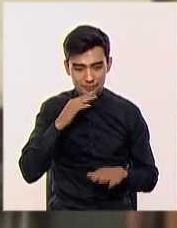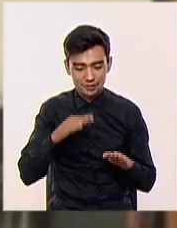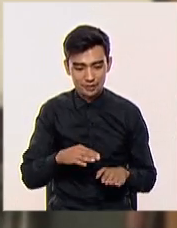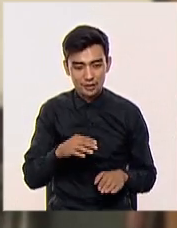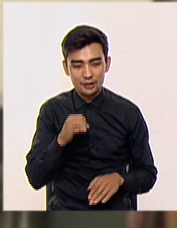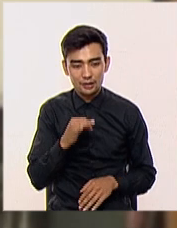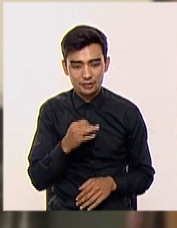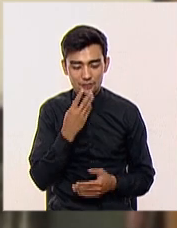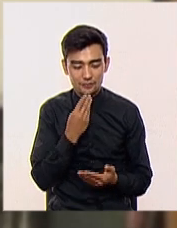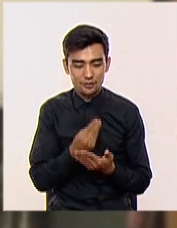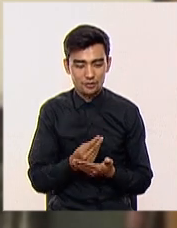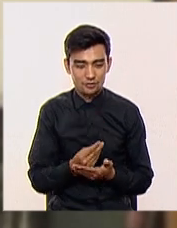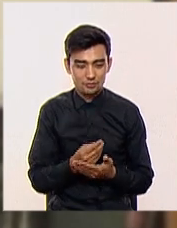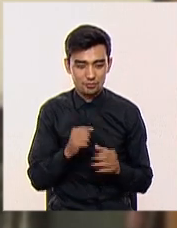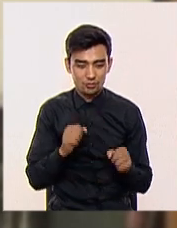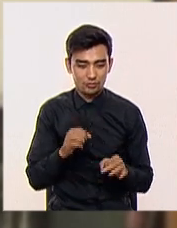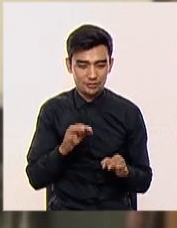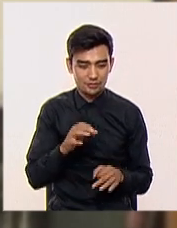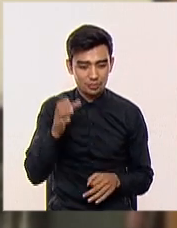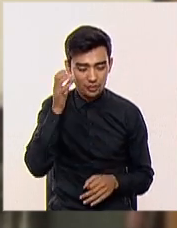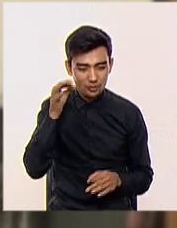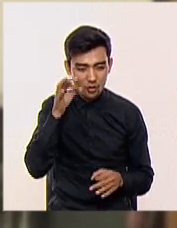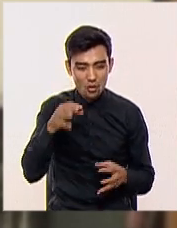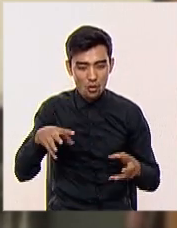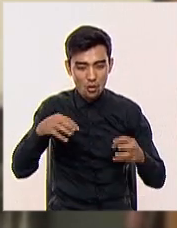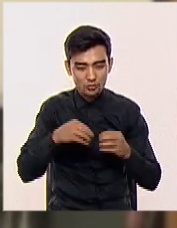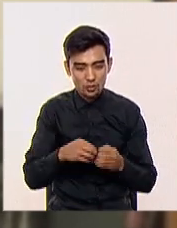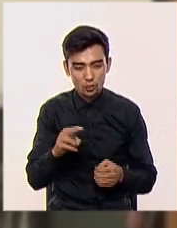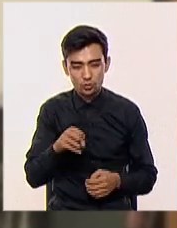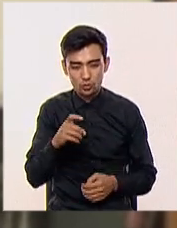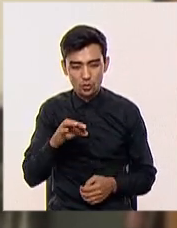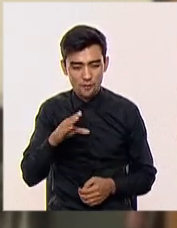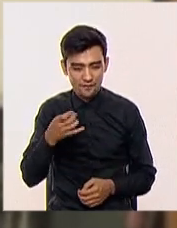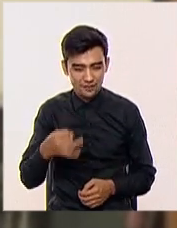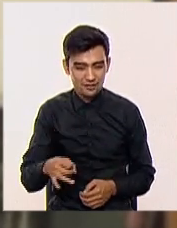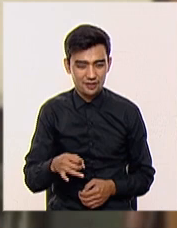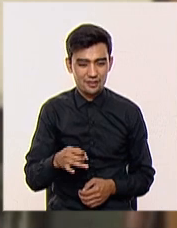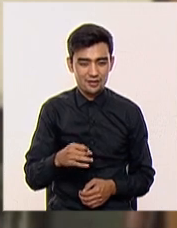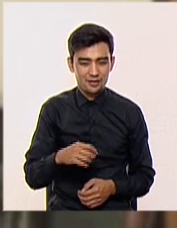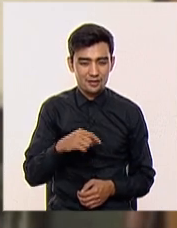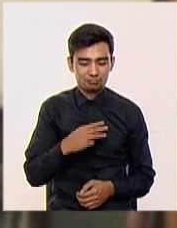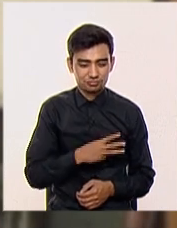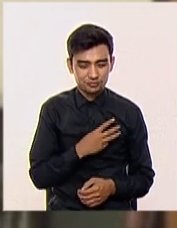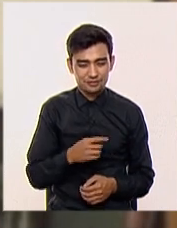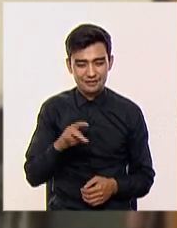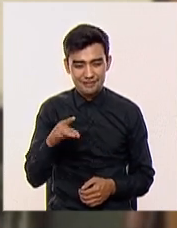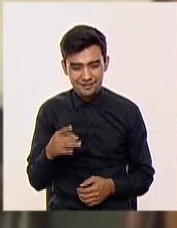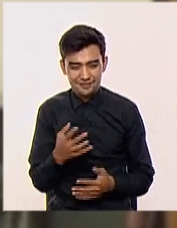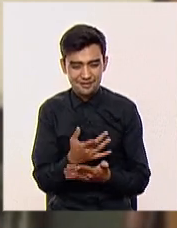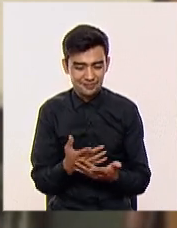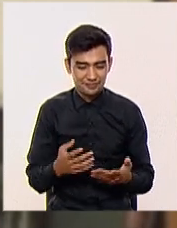свою, можно сказать, политическую, общественную, духовную, эмоциональную, религиозную, какую